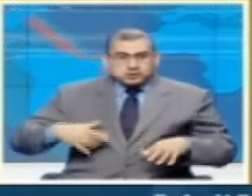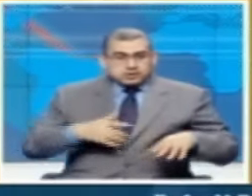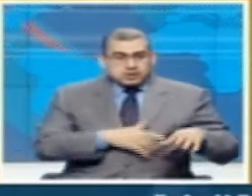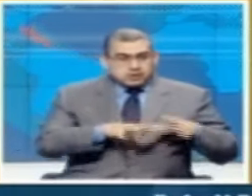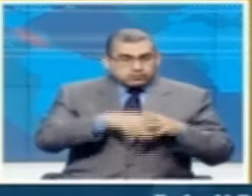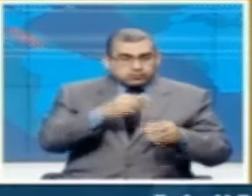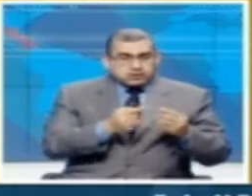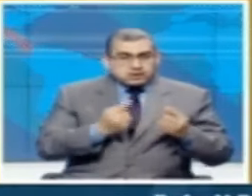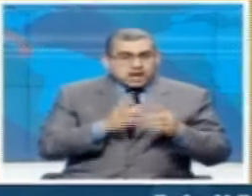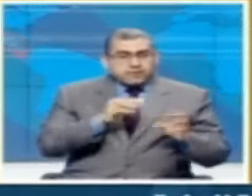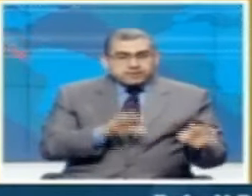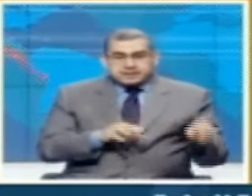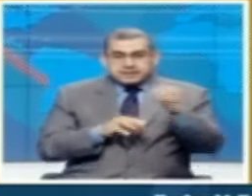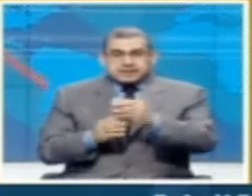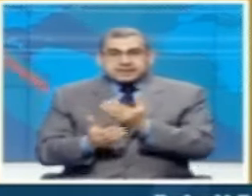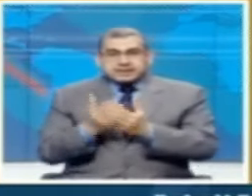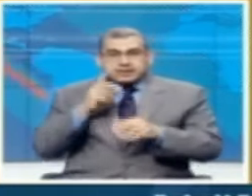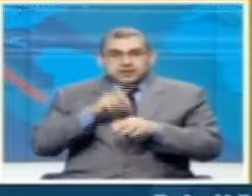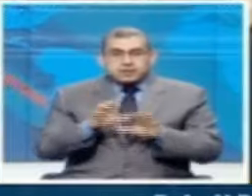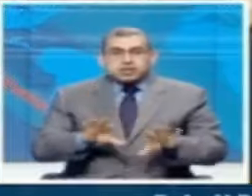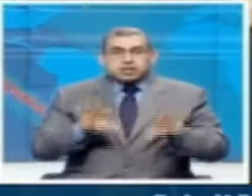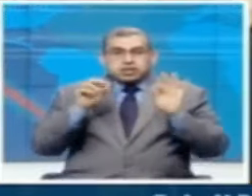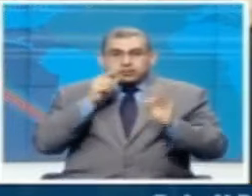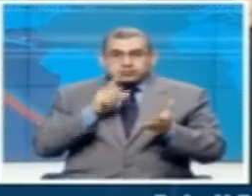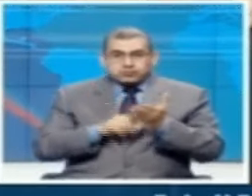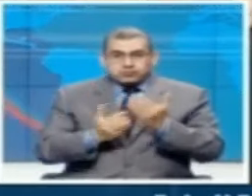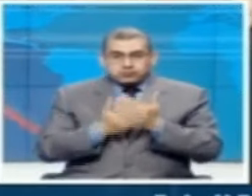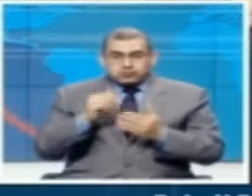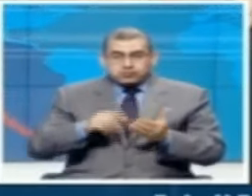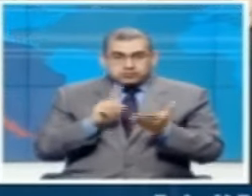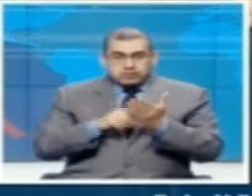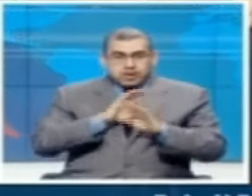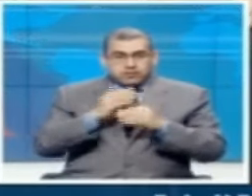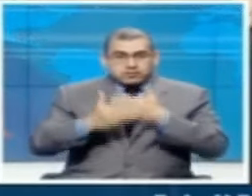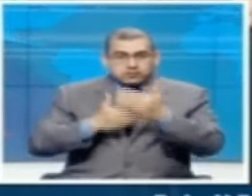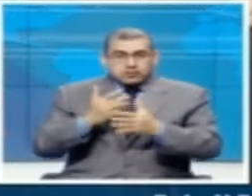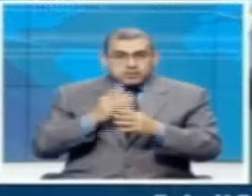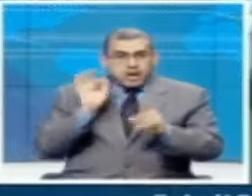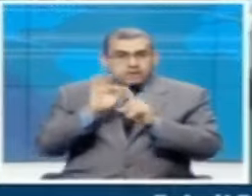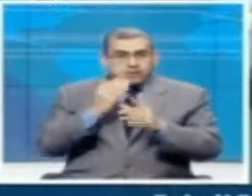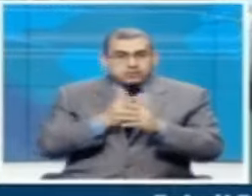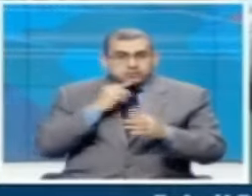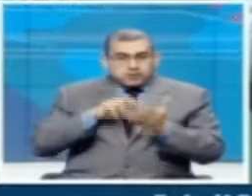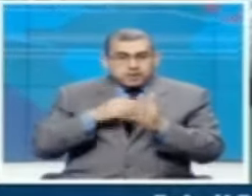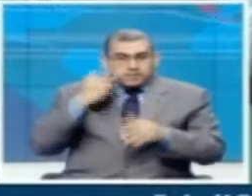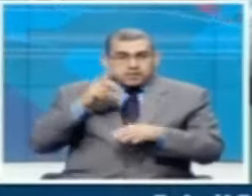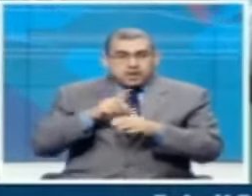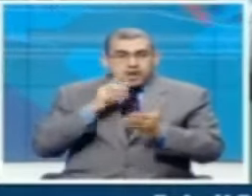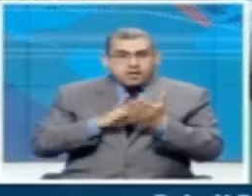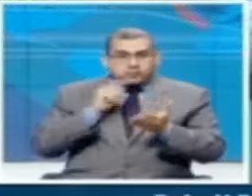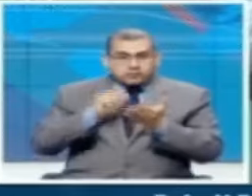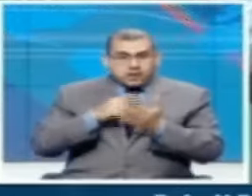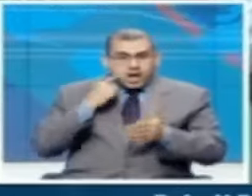كتقدم جديد في مجال الطب الحديث وذلك للحد من اللجوء اليها دون وجود ضروره